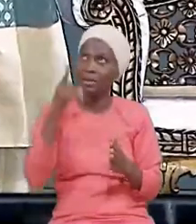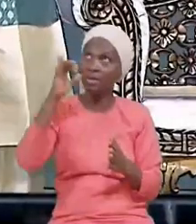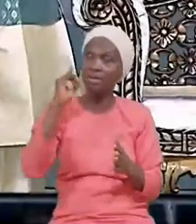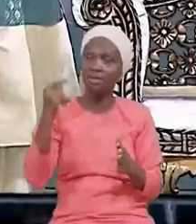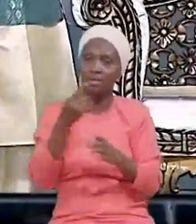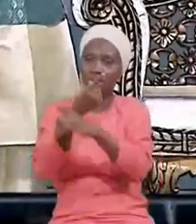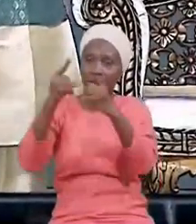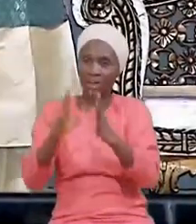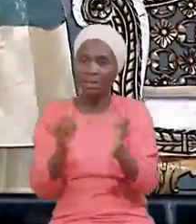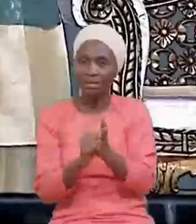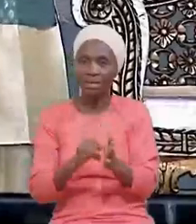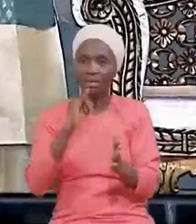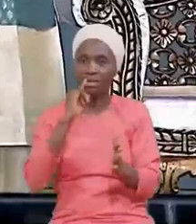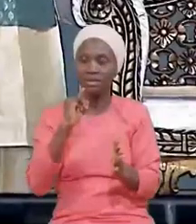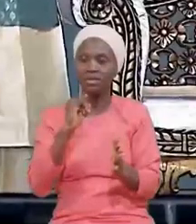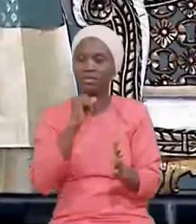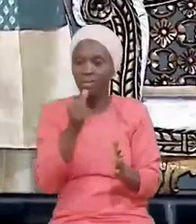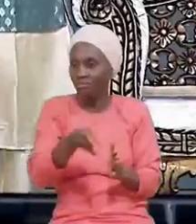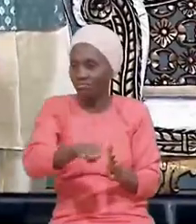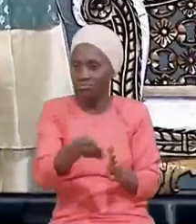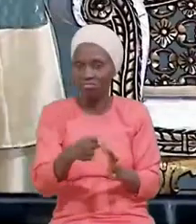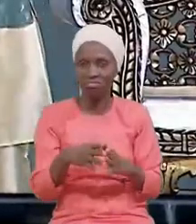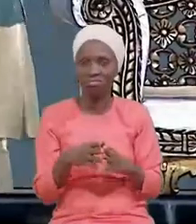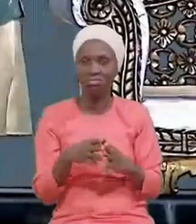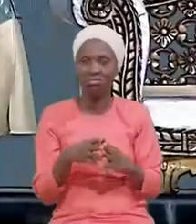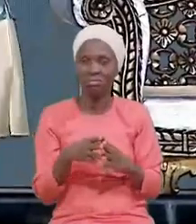Il est le libérateur qui est impartial.